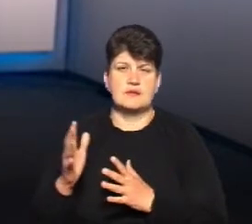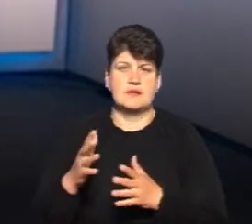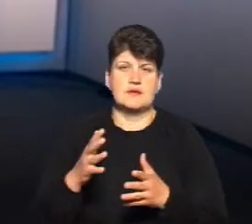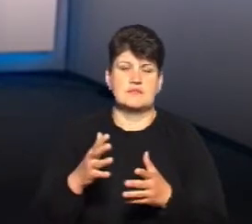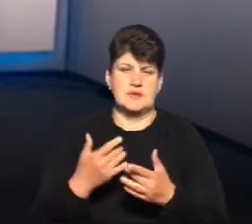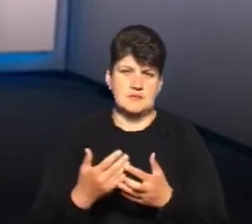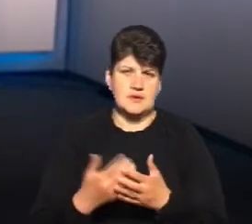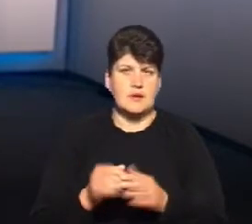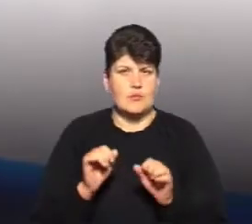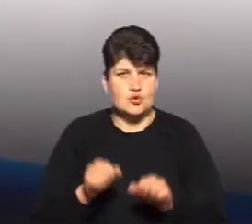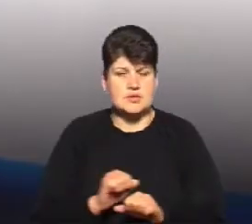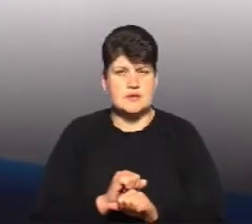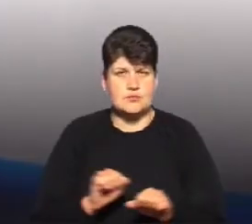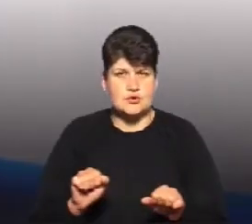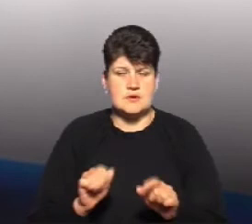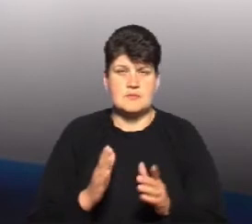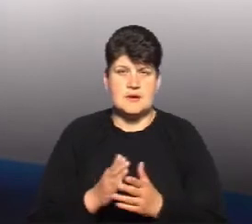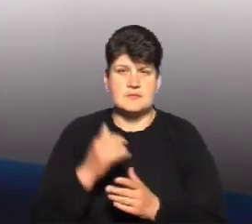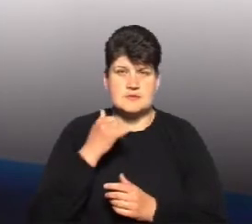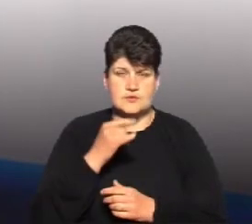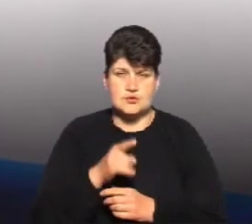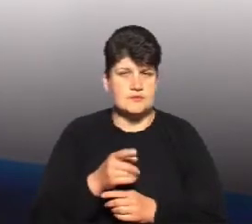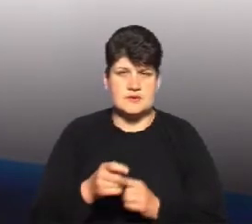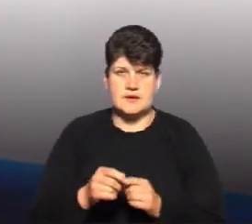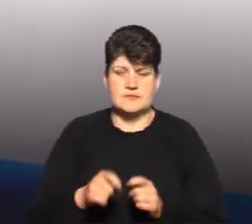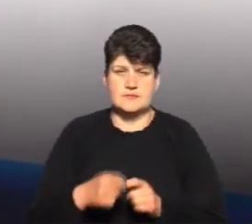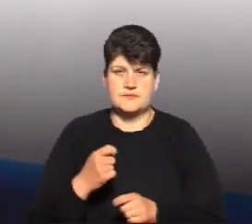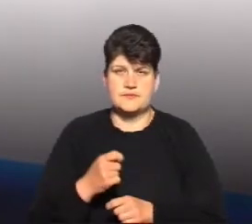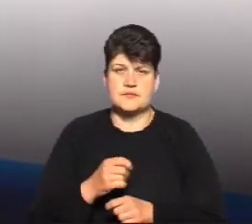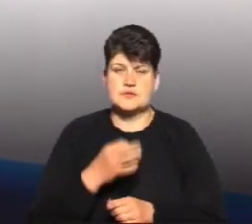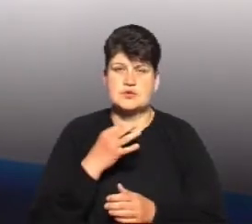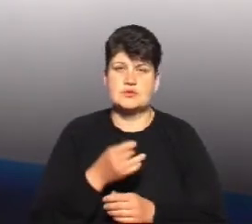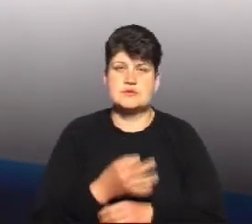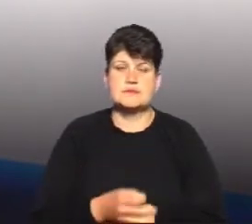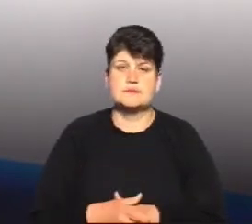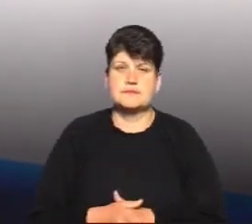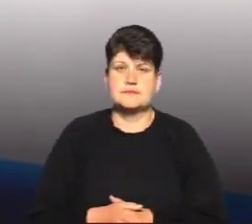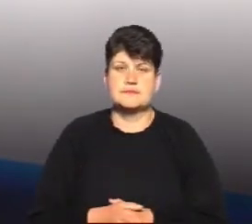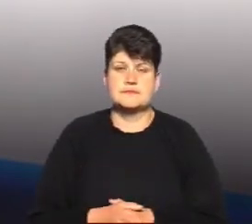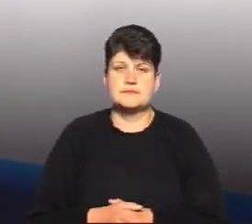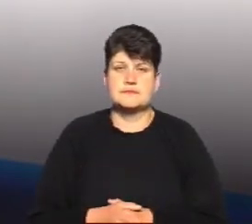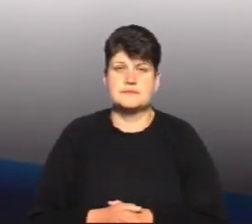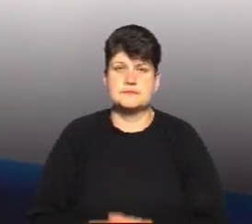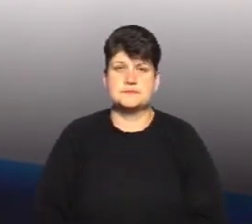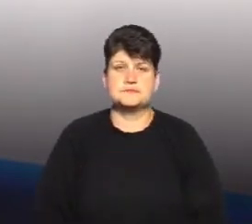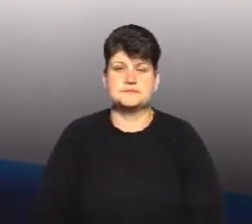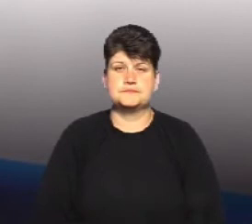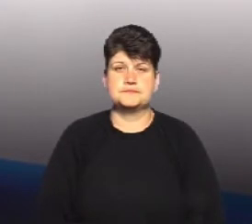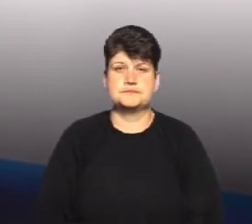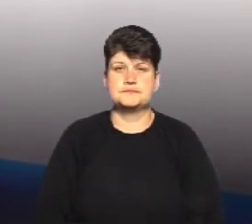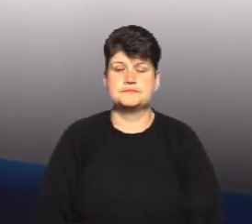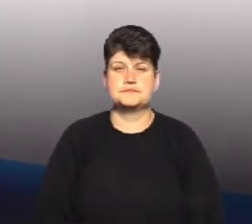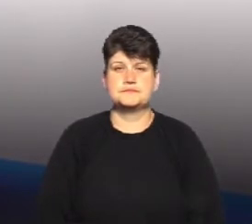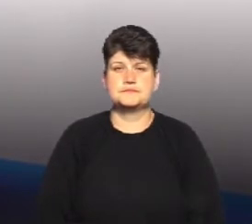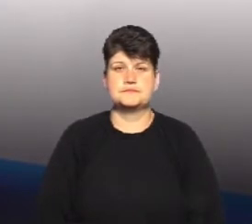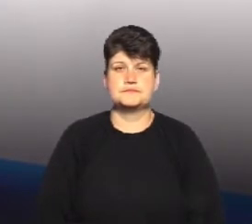будете відповідати, тільки от маємо дзвіночок, аби не зірвався, відповімо спочатку на дзвінок. Алло, добрий вечір. Добрий вечір. Скажіть, будь